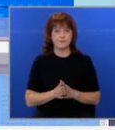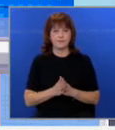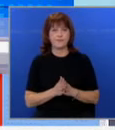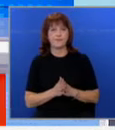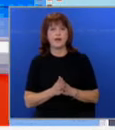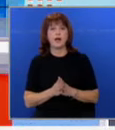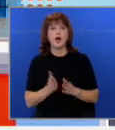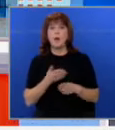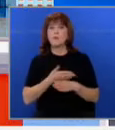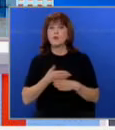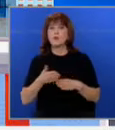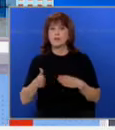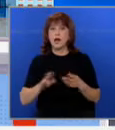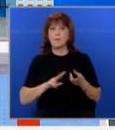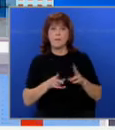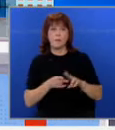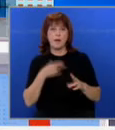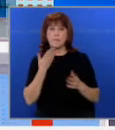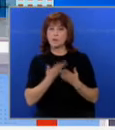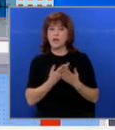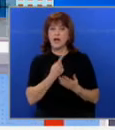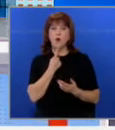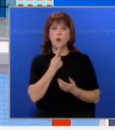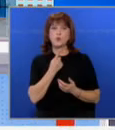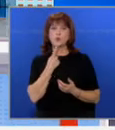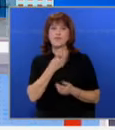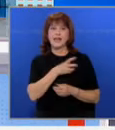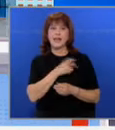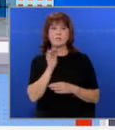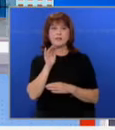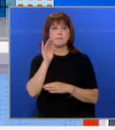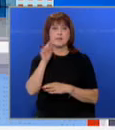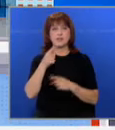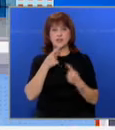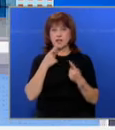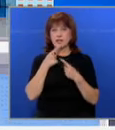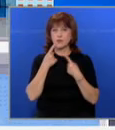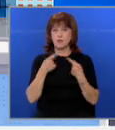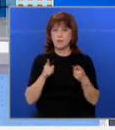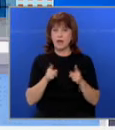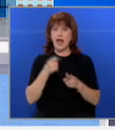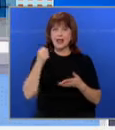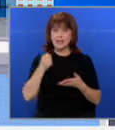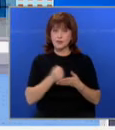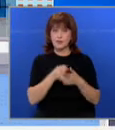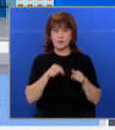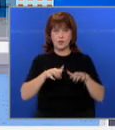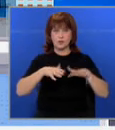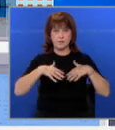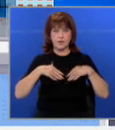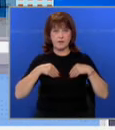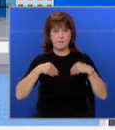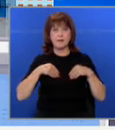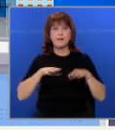Към другите теми. Продължаваме промяната. Поставиха условия на ГЕРБ за бъдещи разговори за управление. Настояват още този парламент да приеме